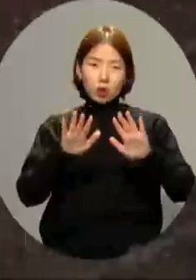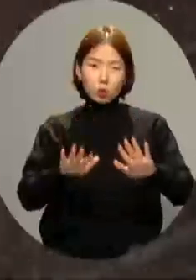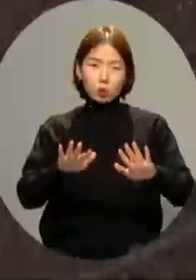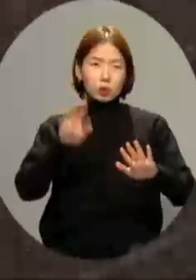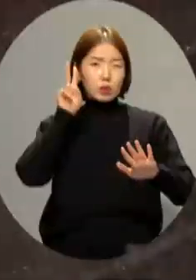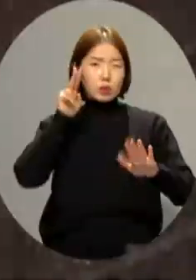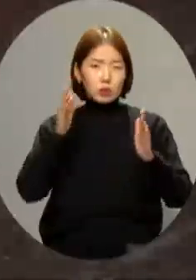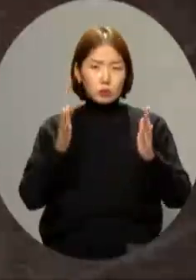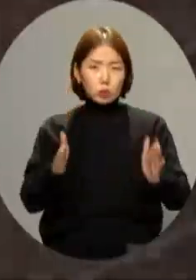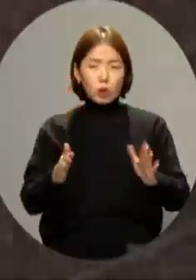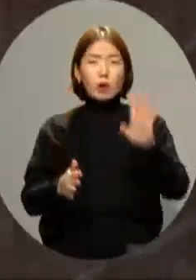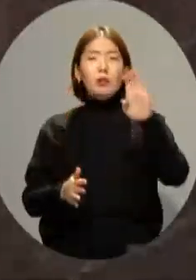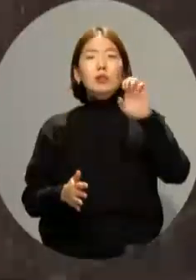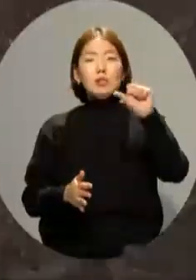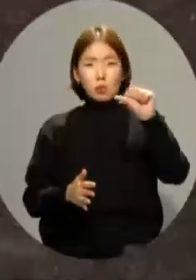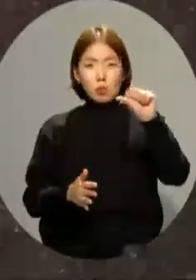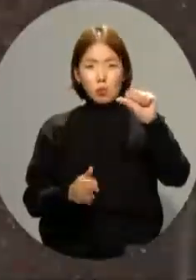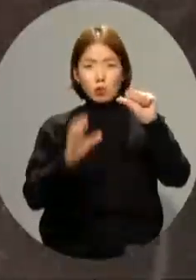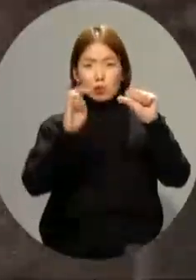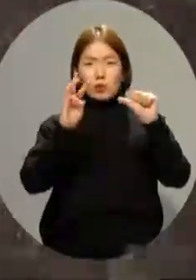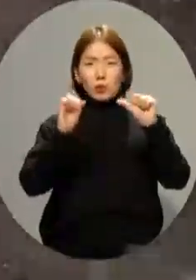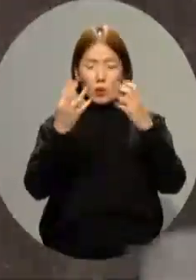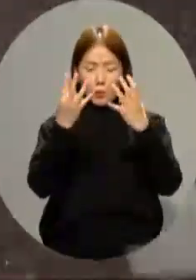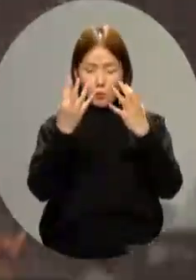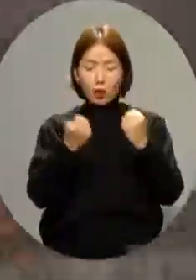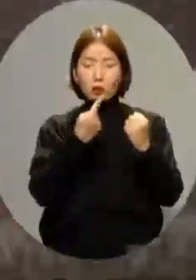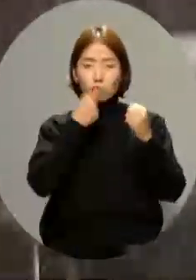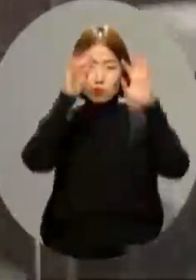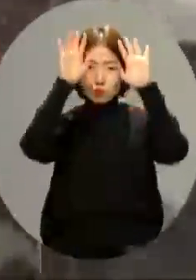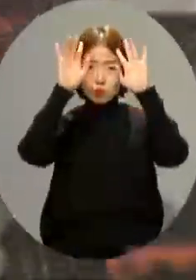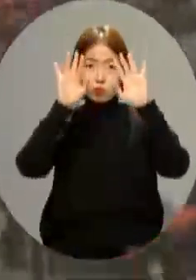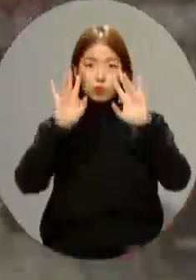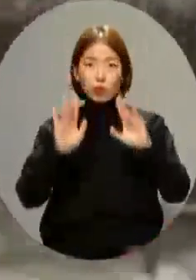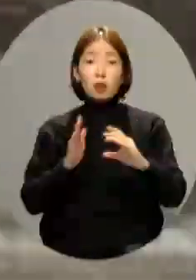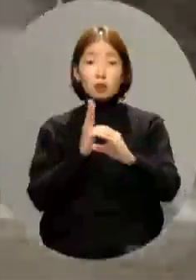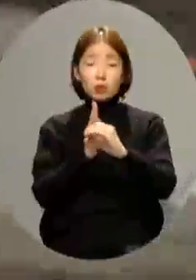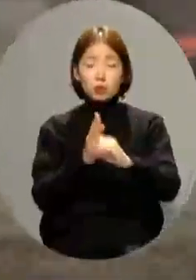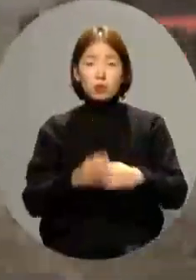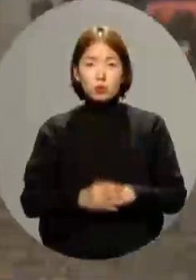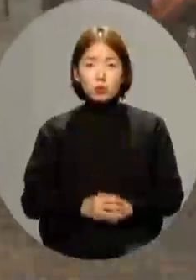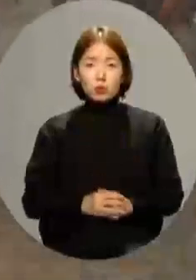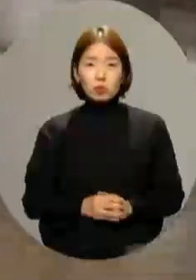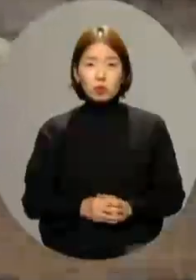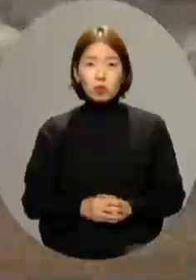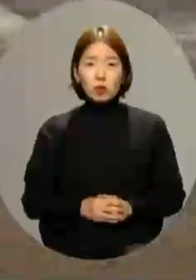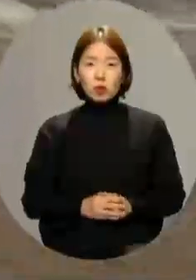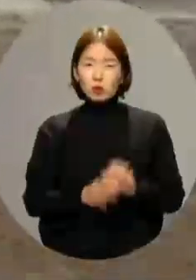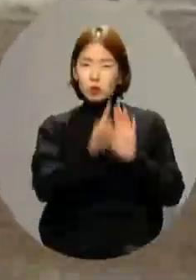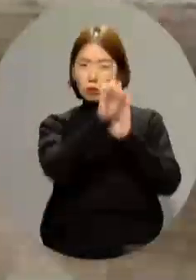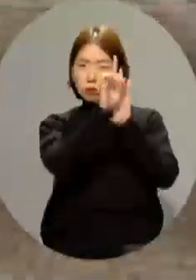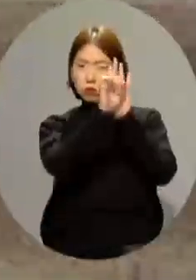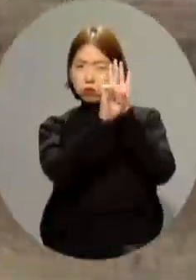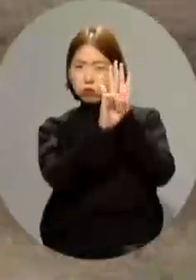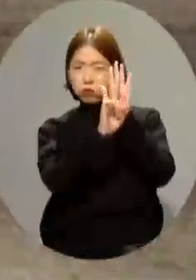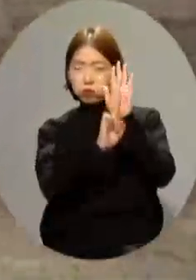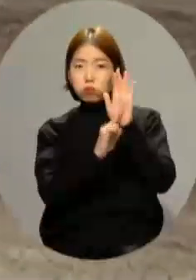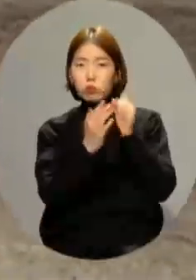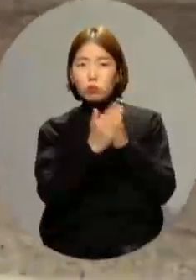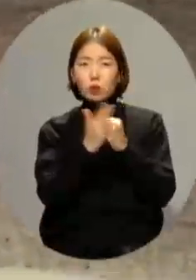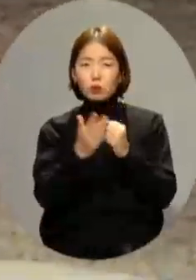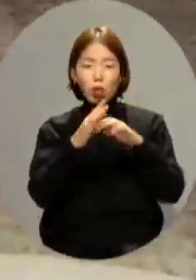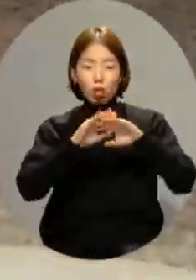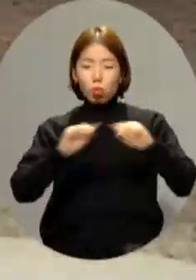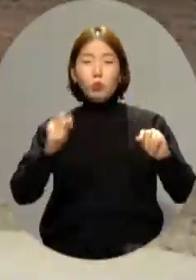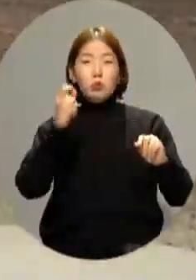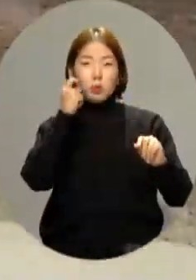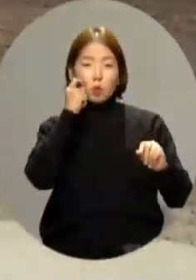이곳 정읍에는 45cm가 넘는 많은 눈이 쏟아진 상황입니다. 하지만 온도가 매우 낮아서요. 녹을 새